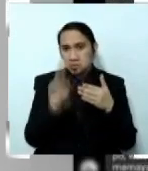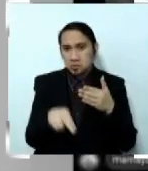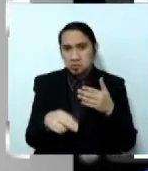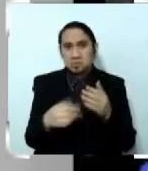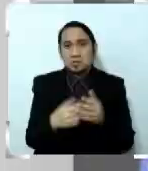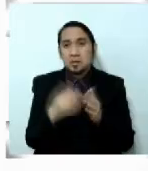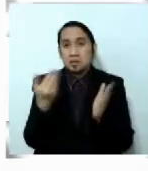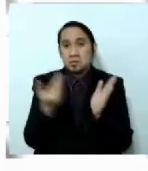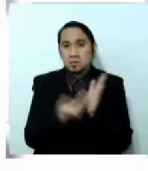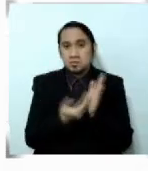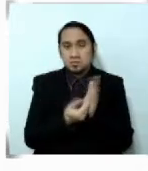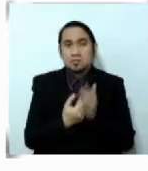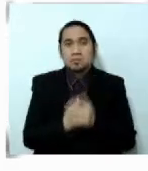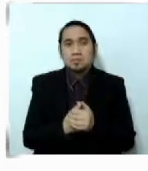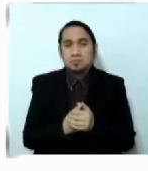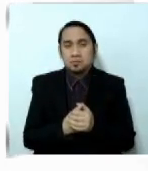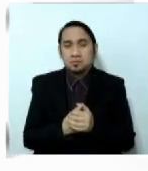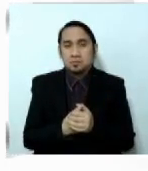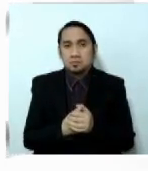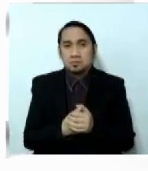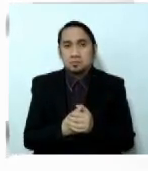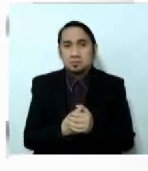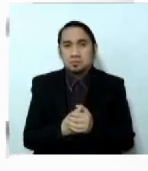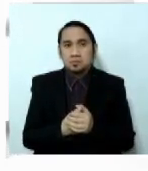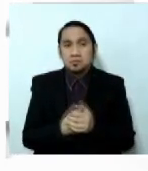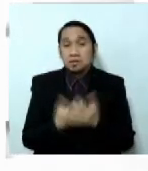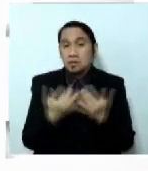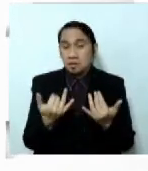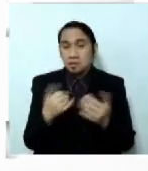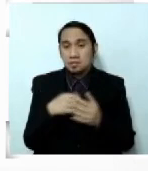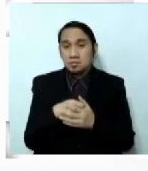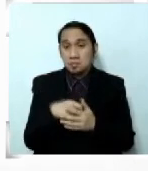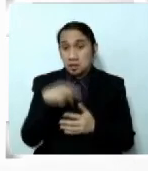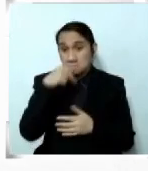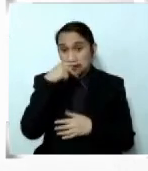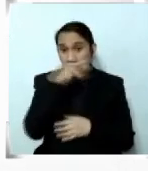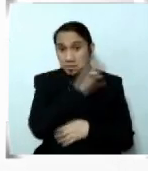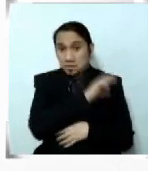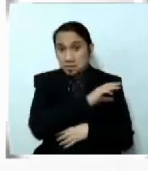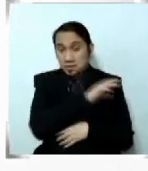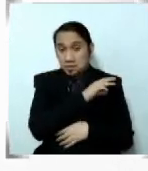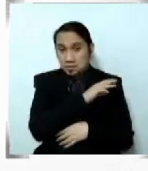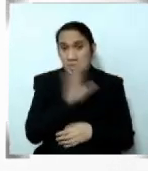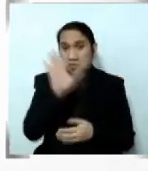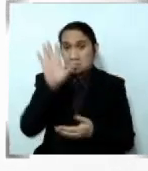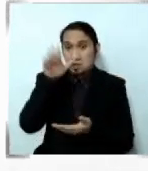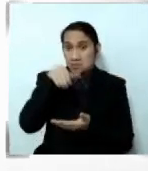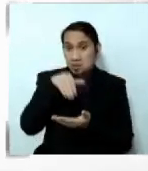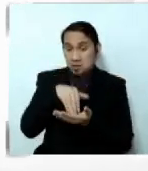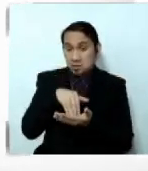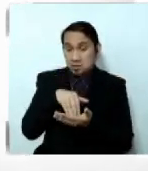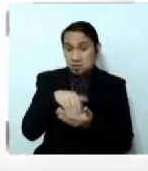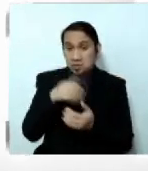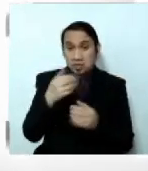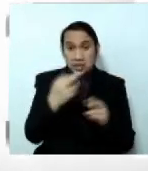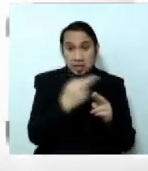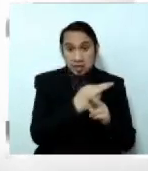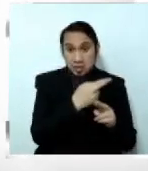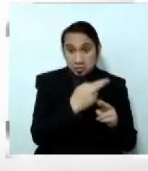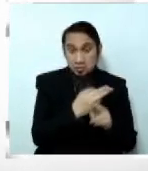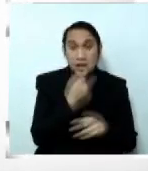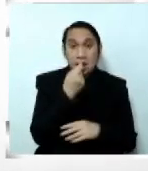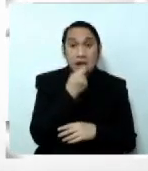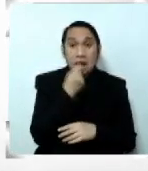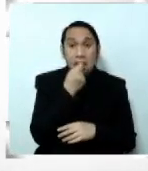patunay. At kung ang mga private clinic daw, aabot sa 5,000 pesos ang regular na RT-PCR,